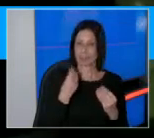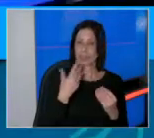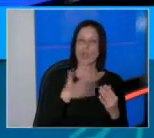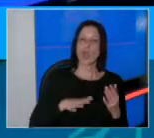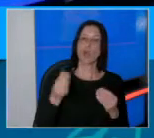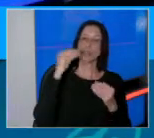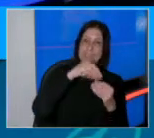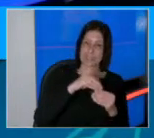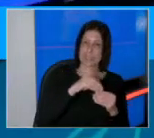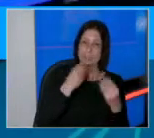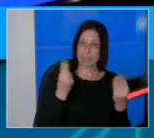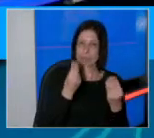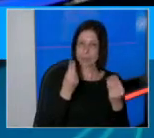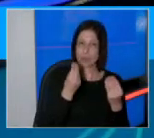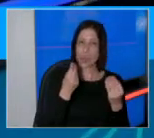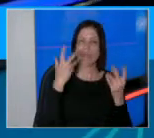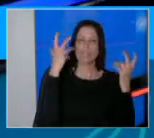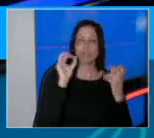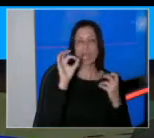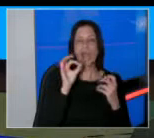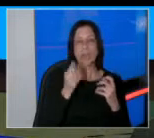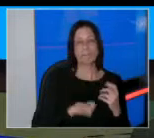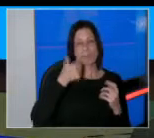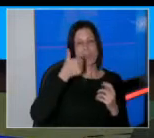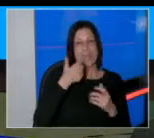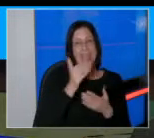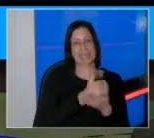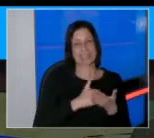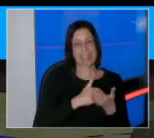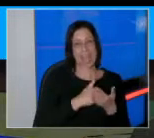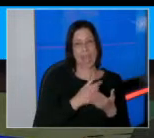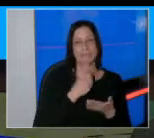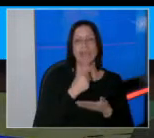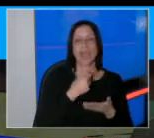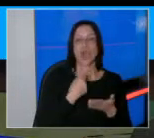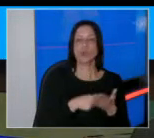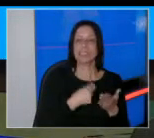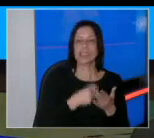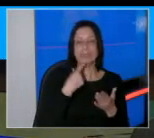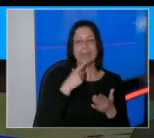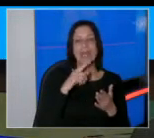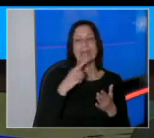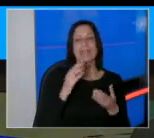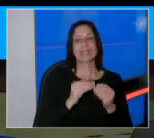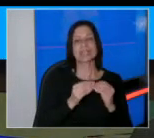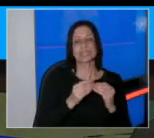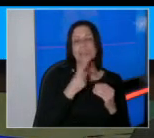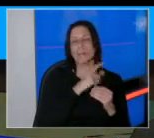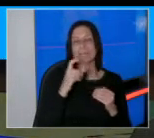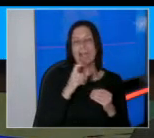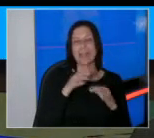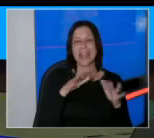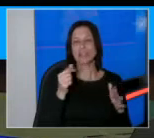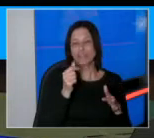משהו לתוך המשוואה של הציפיות שלך. הממונה על השכר באוצר מדבר על קיצוץ של 100 מיליארד שקלים בתקציב הבא.